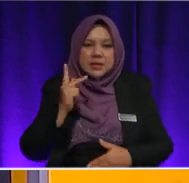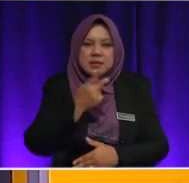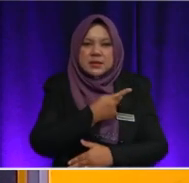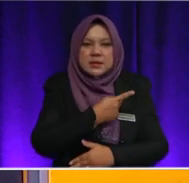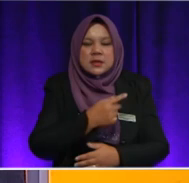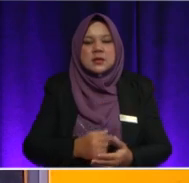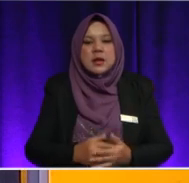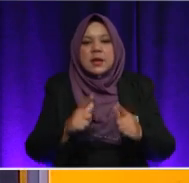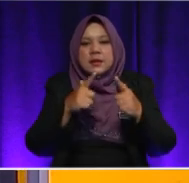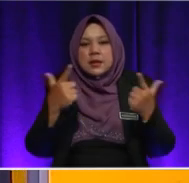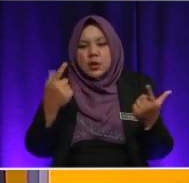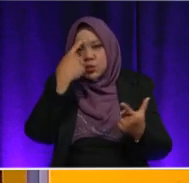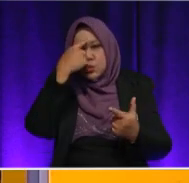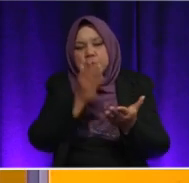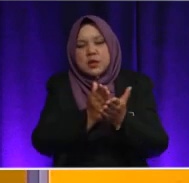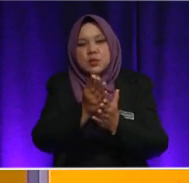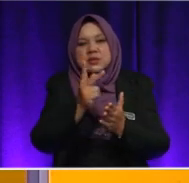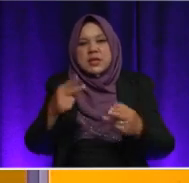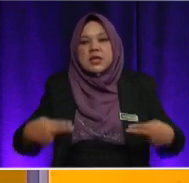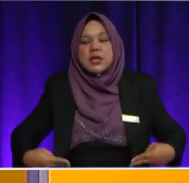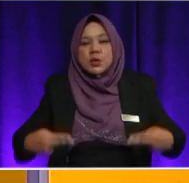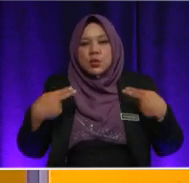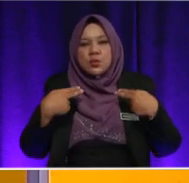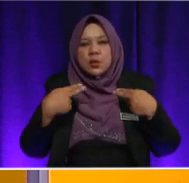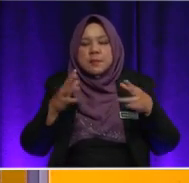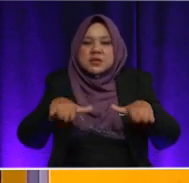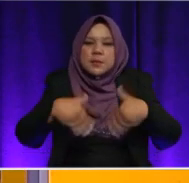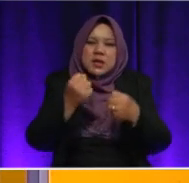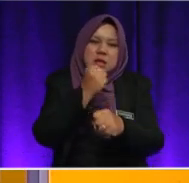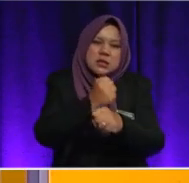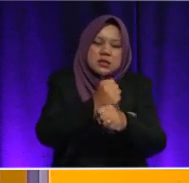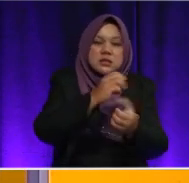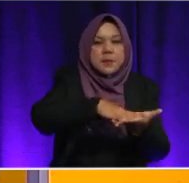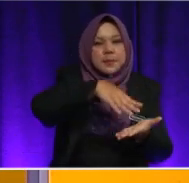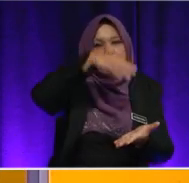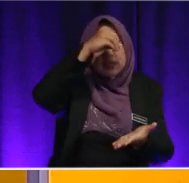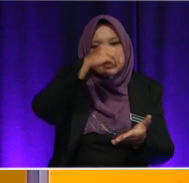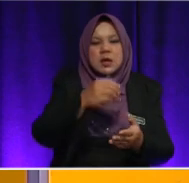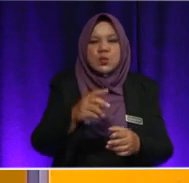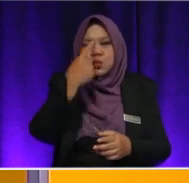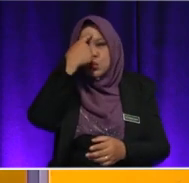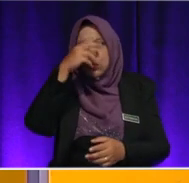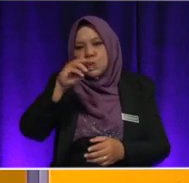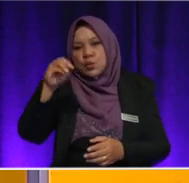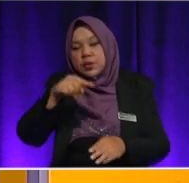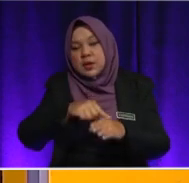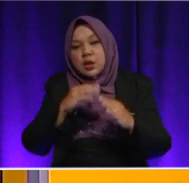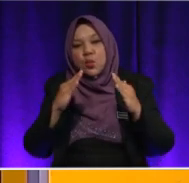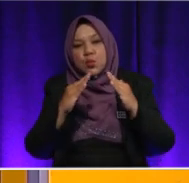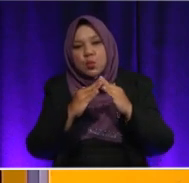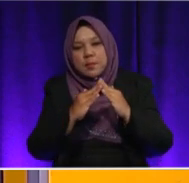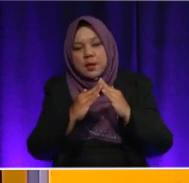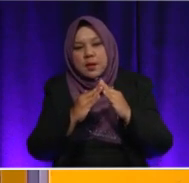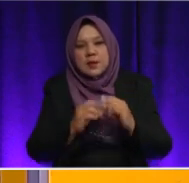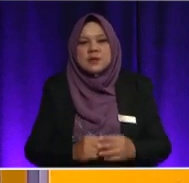untuk meneruskan kehidupan kita tidak bekerja nak belajar yang pertama murid-murid di rumah saja enggak belajar Oke